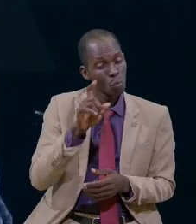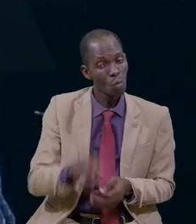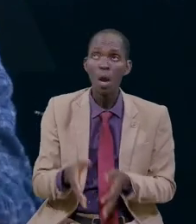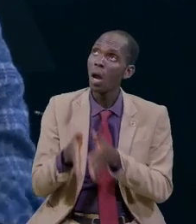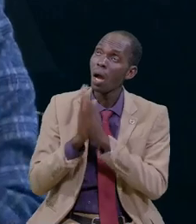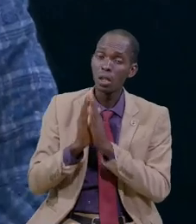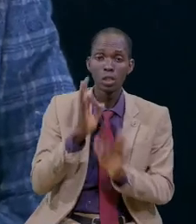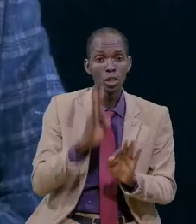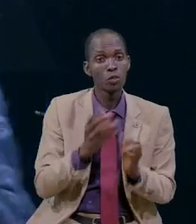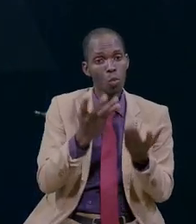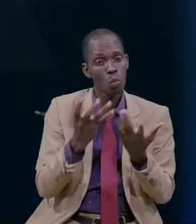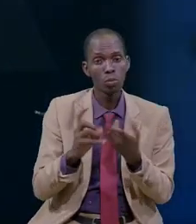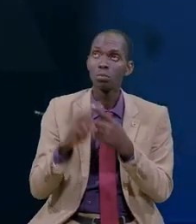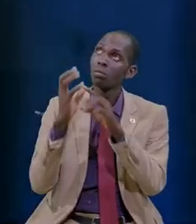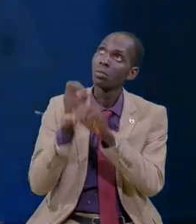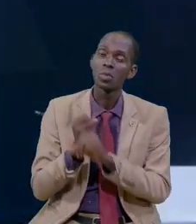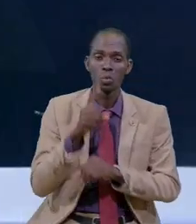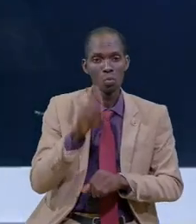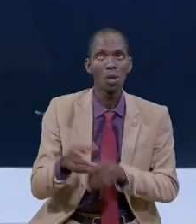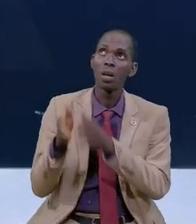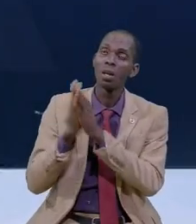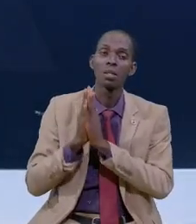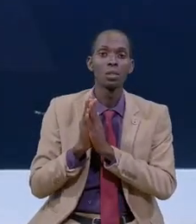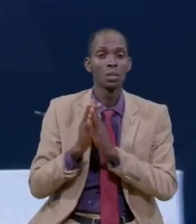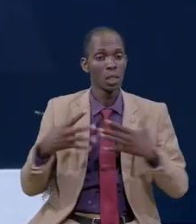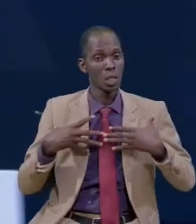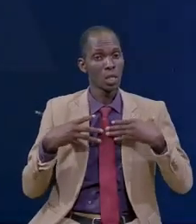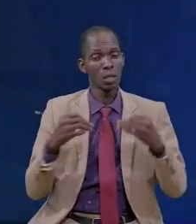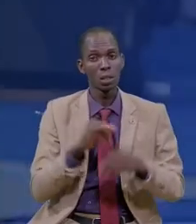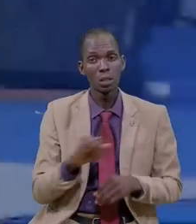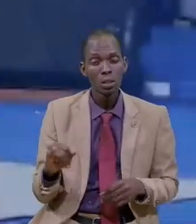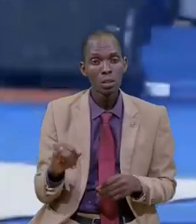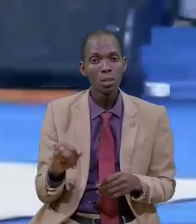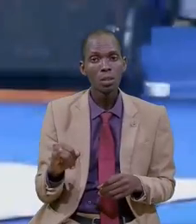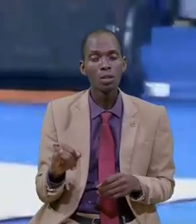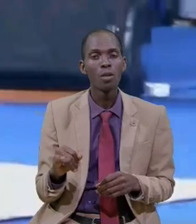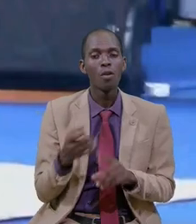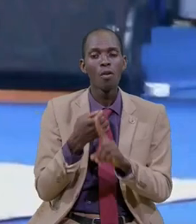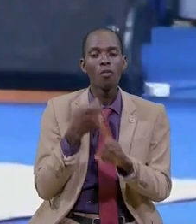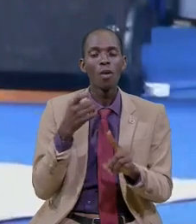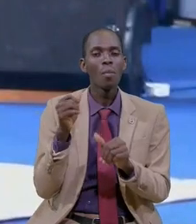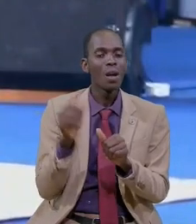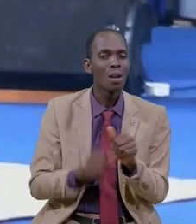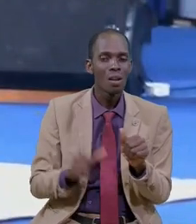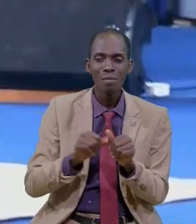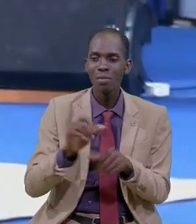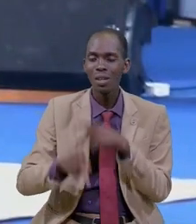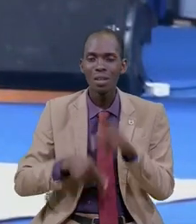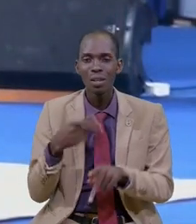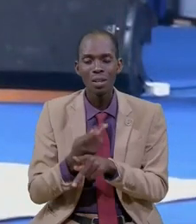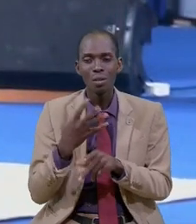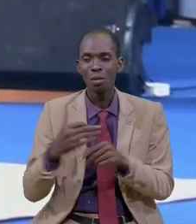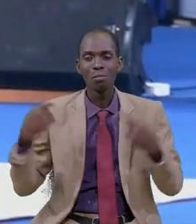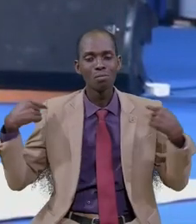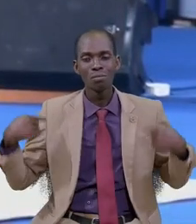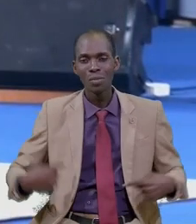Si tu dois demander si tu veux avoir. Healing. La guérison. From every infirmity and every